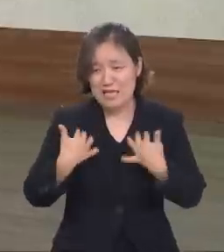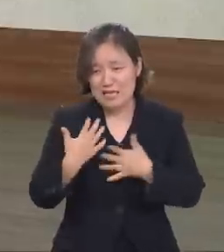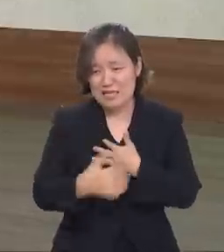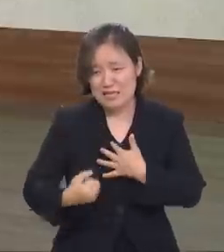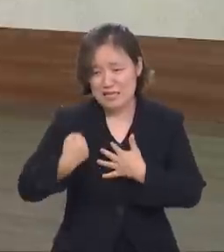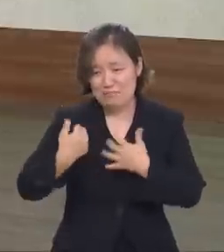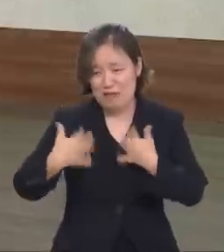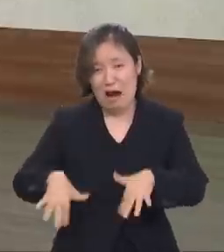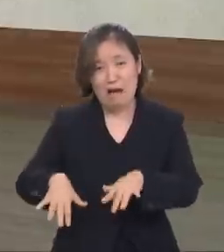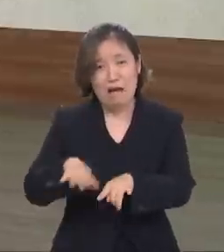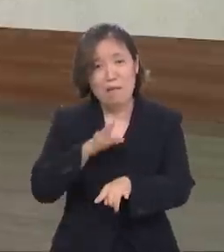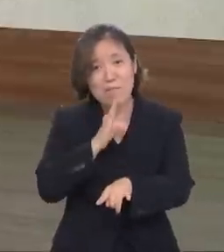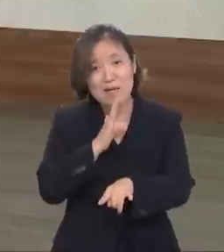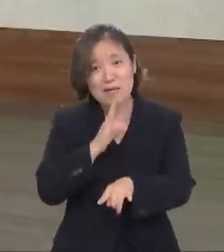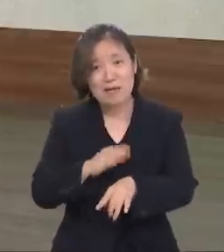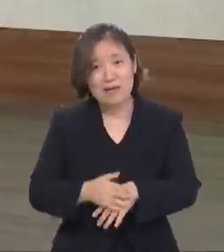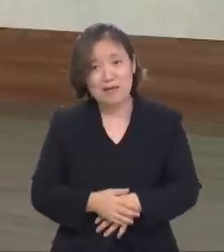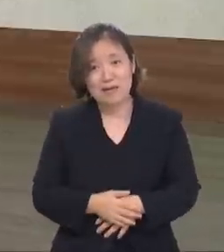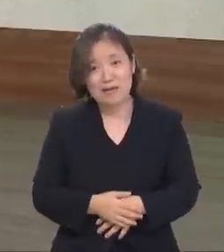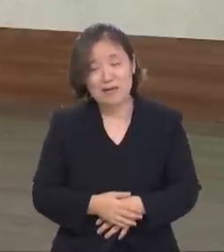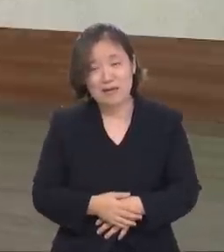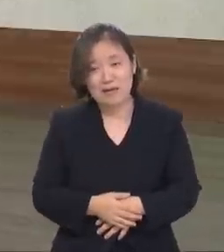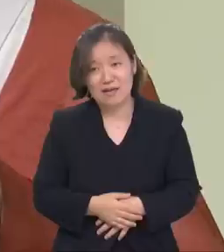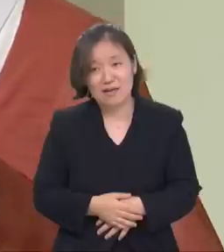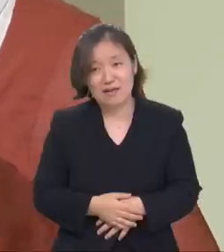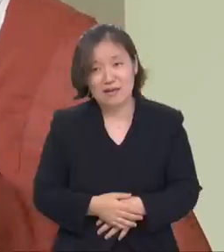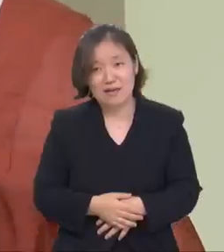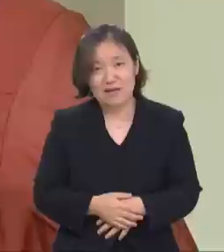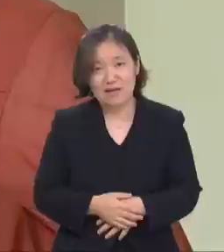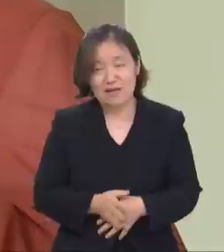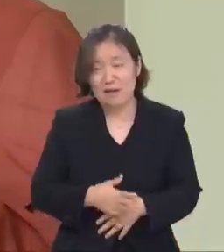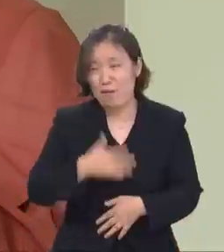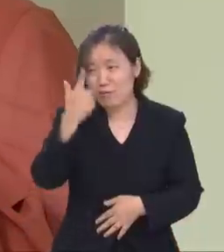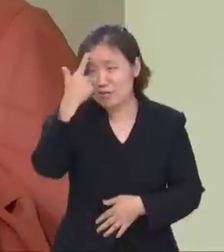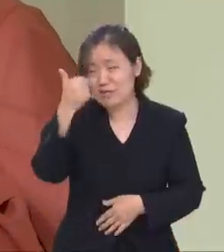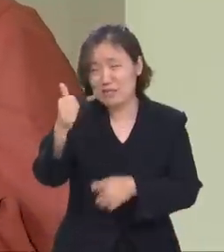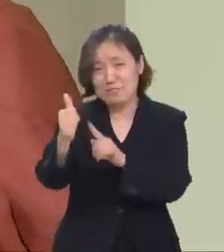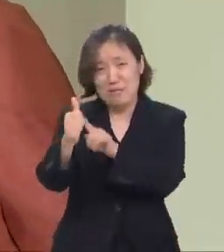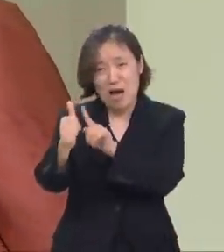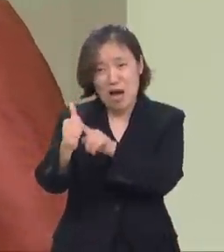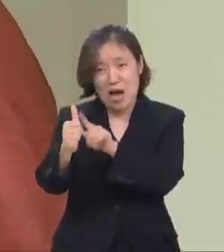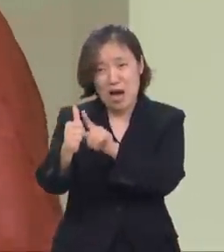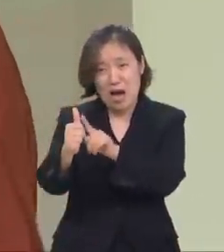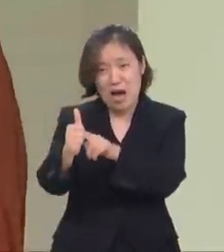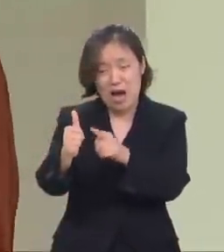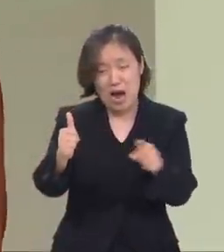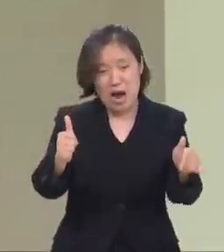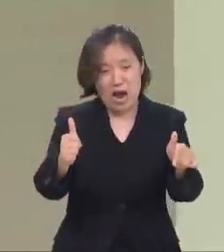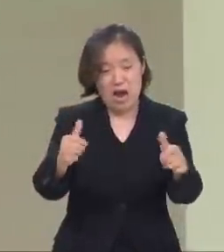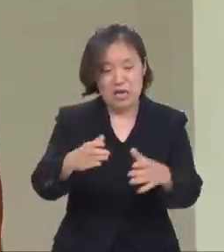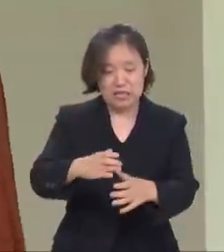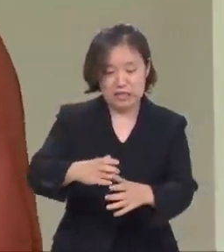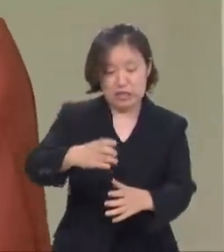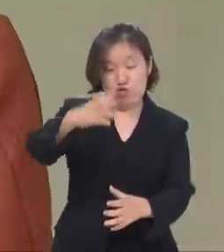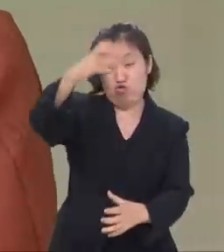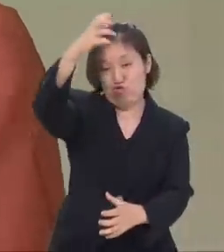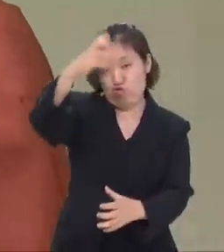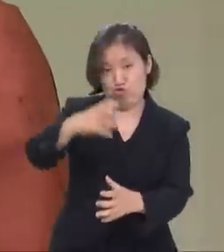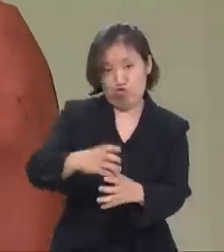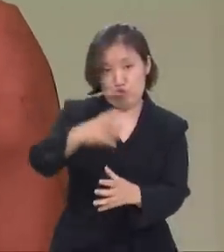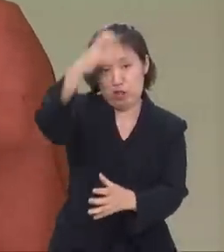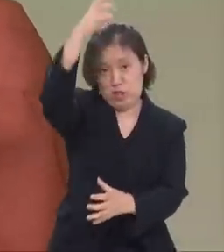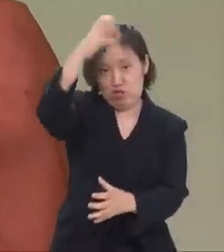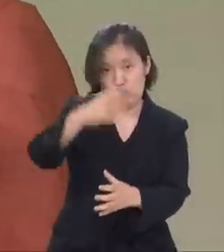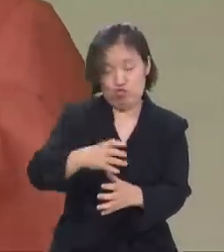맨날 풀죽만 먹었을 텐데 그 옛날 가난한 시절에 포악한 말주인한테 막 그 기둥에